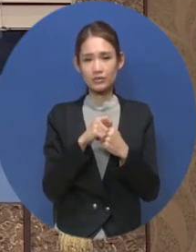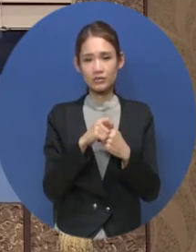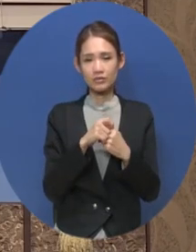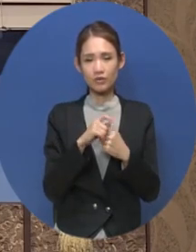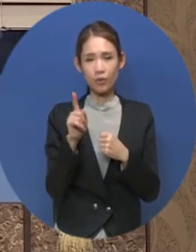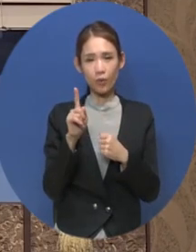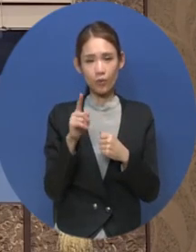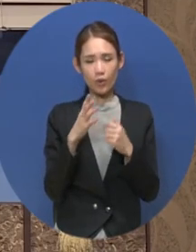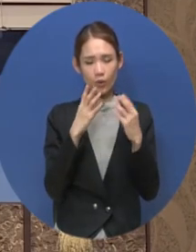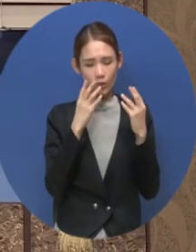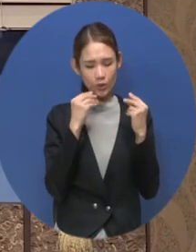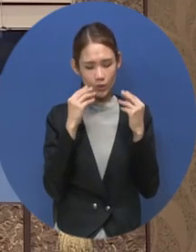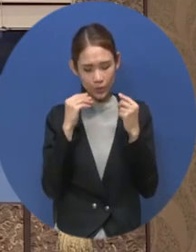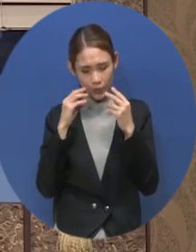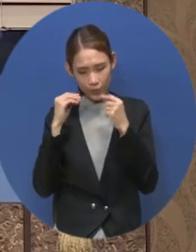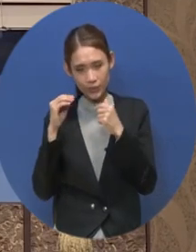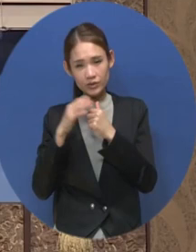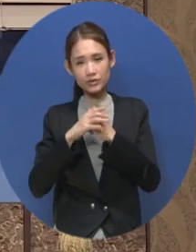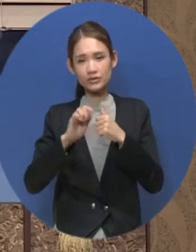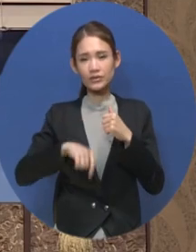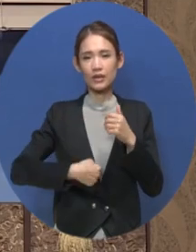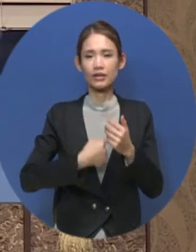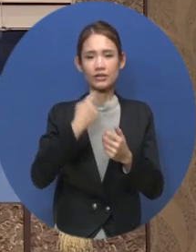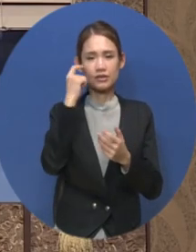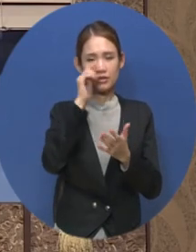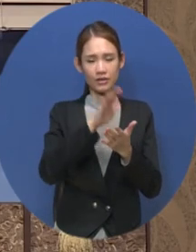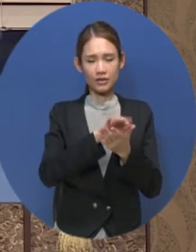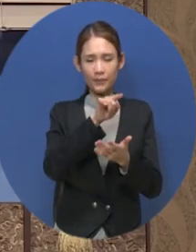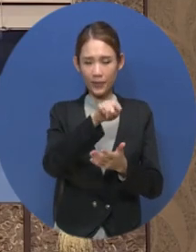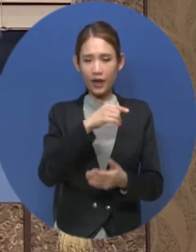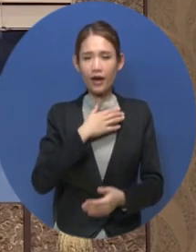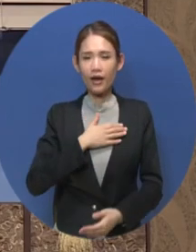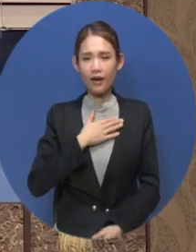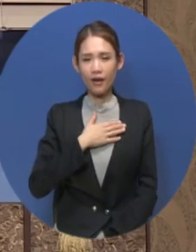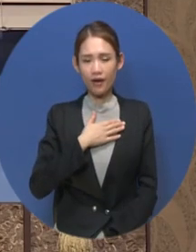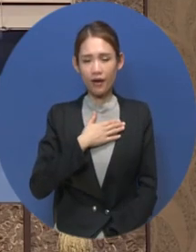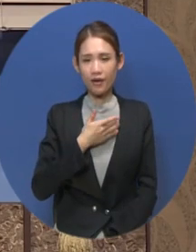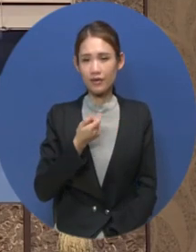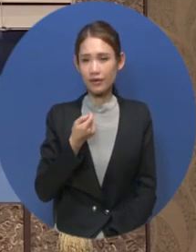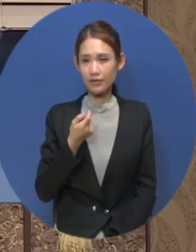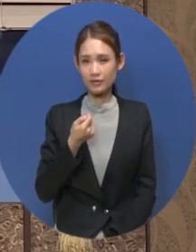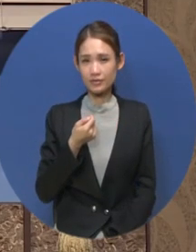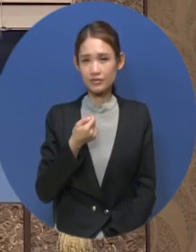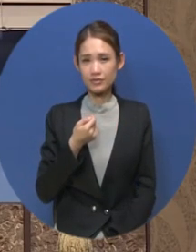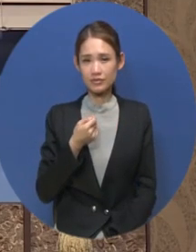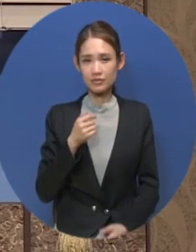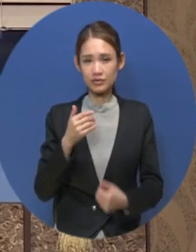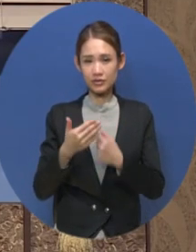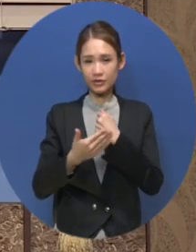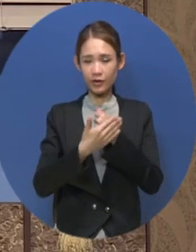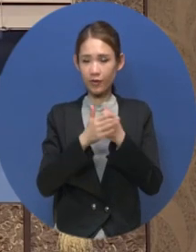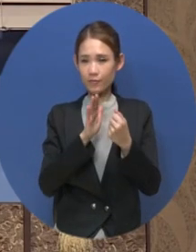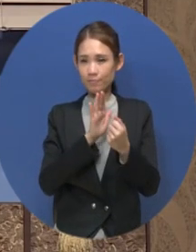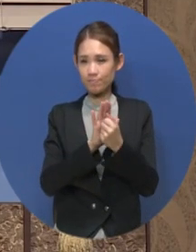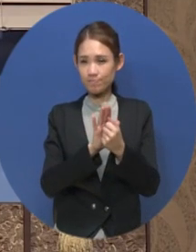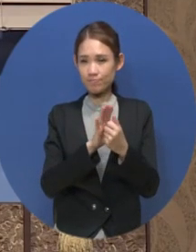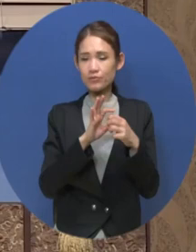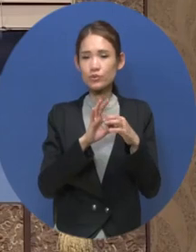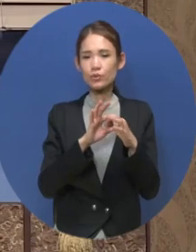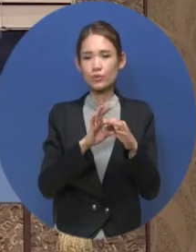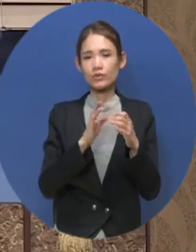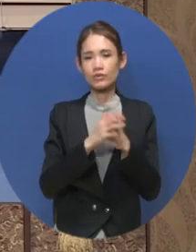이제 어떻게 골고루 자기네들이 이제 가장 잘 알거든요. 그래서 그렇죠. 예, 그런 협업을 통해 가지고 또